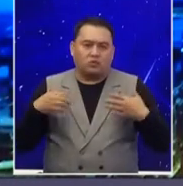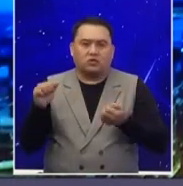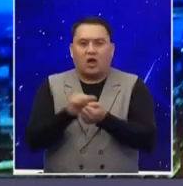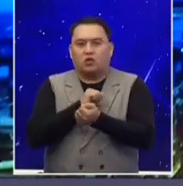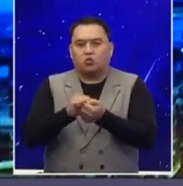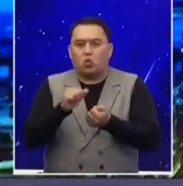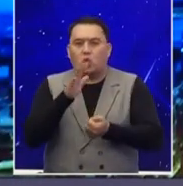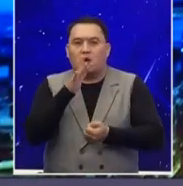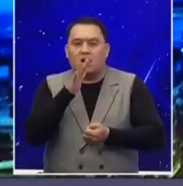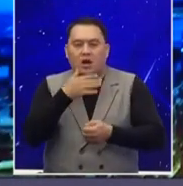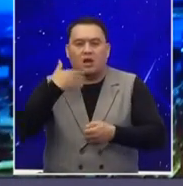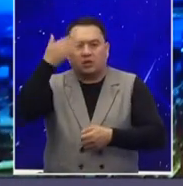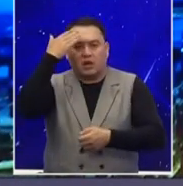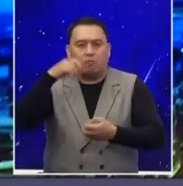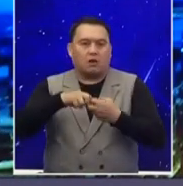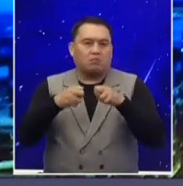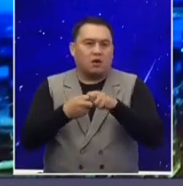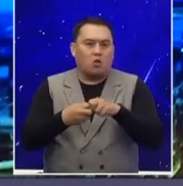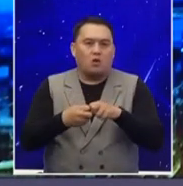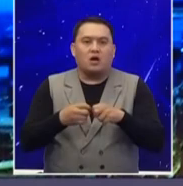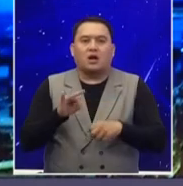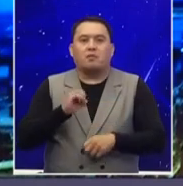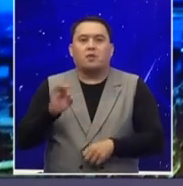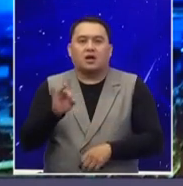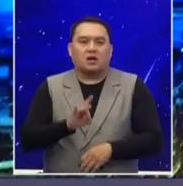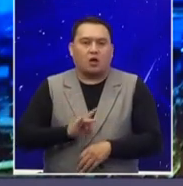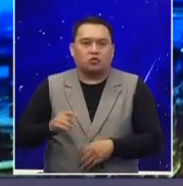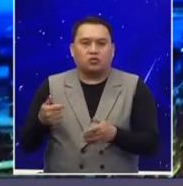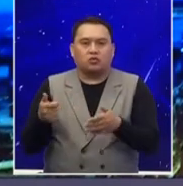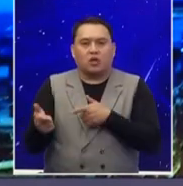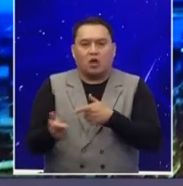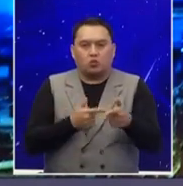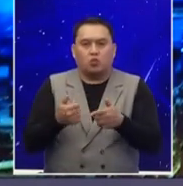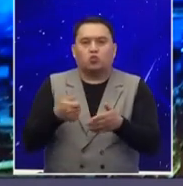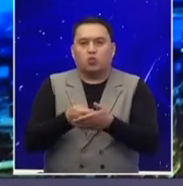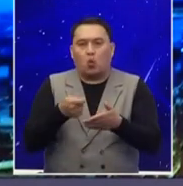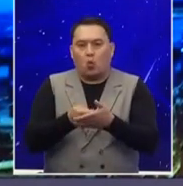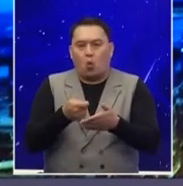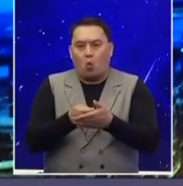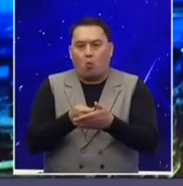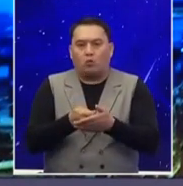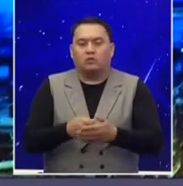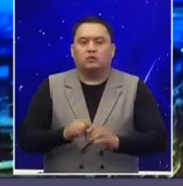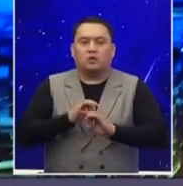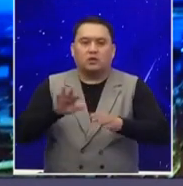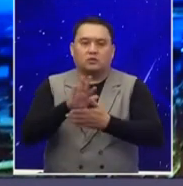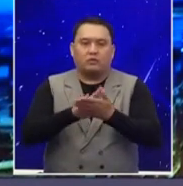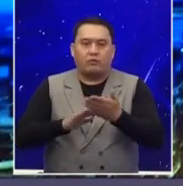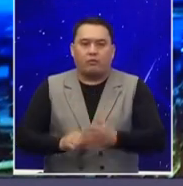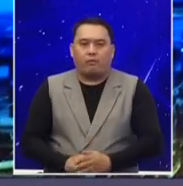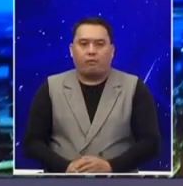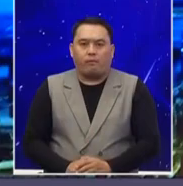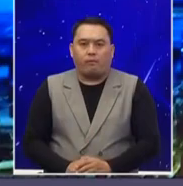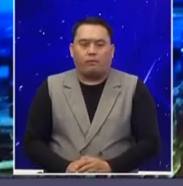засушливое лето глобальной проблемой и удалось ли в Раймбекском районе заготовить достаточное количество кормов, узнавала наша